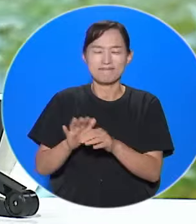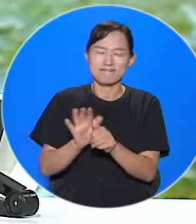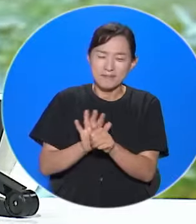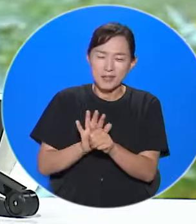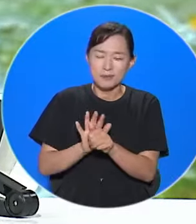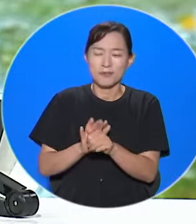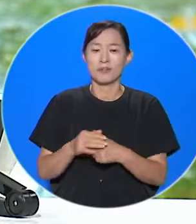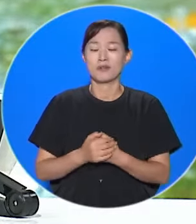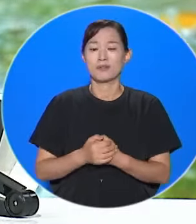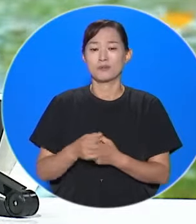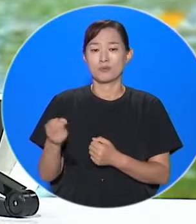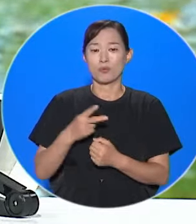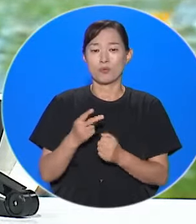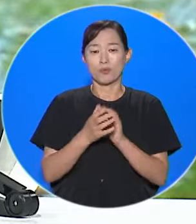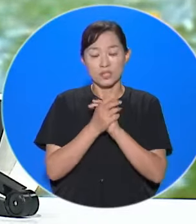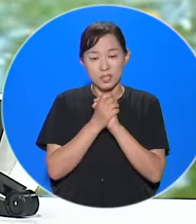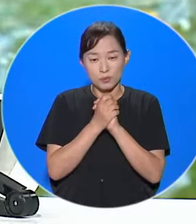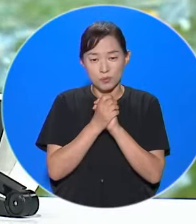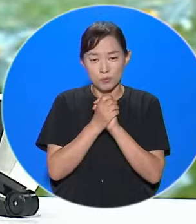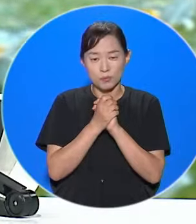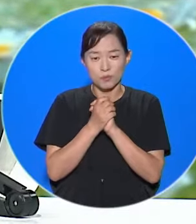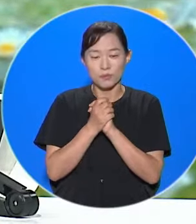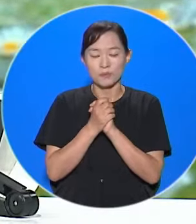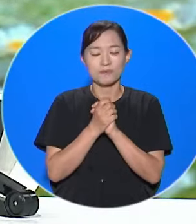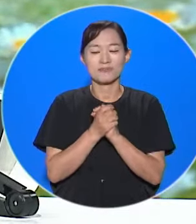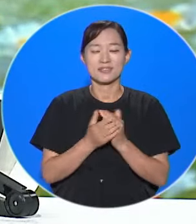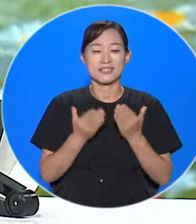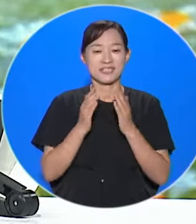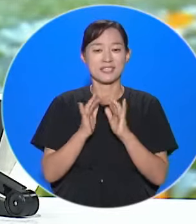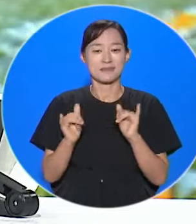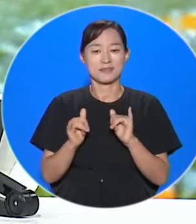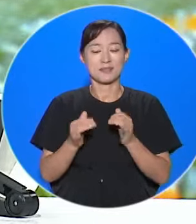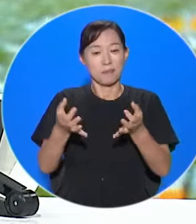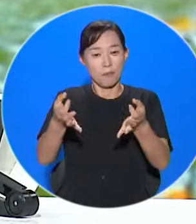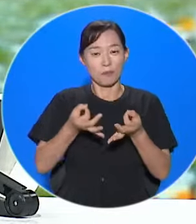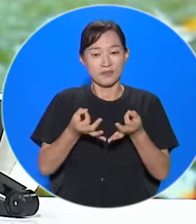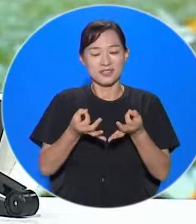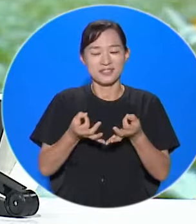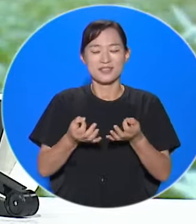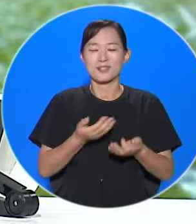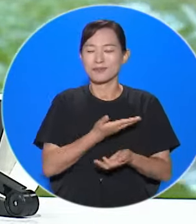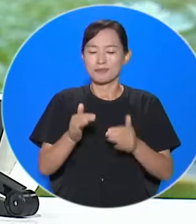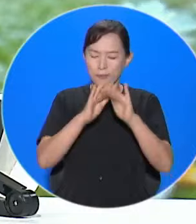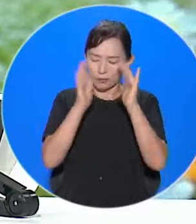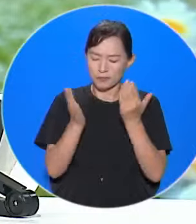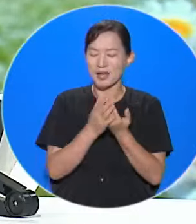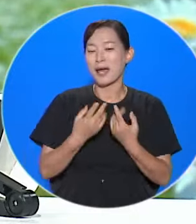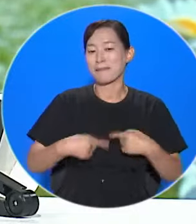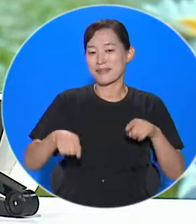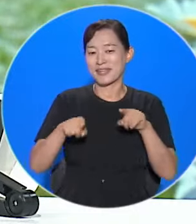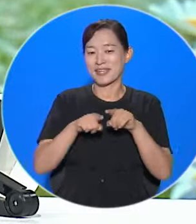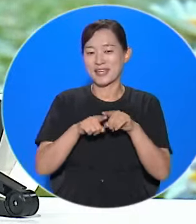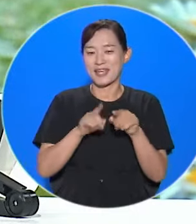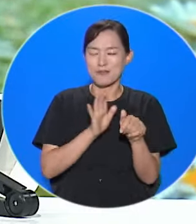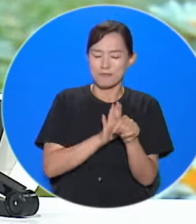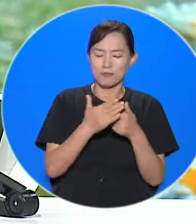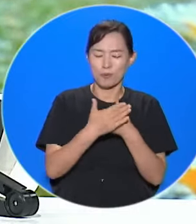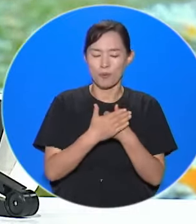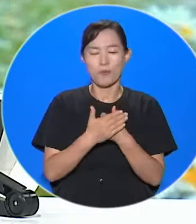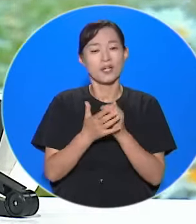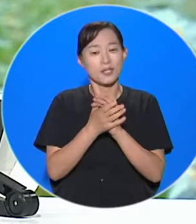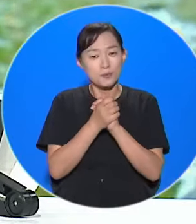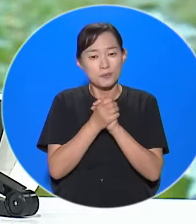안수하고 또 여러분 중보 기도하실 분들 함께 이 시간 우리 GTV 시청자 여러분 모두가 함께 또 중보 기도자의 동력자로서